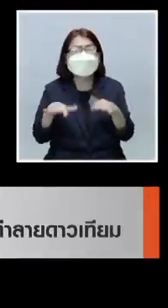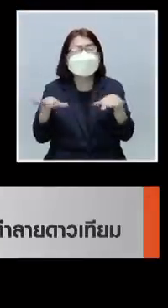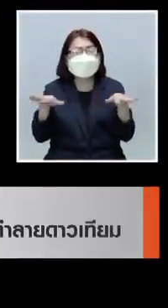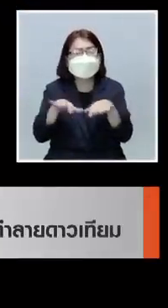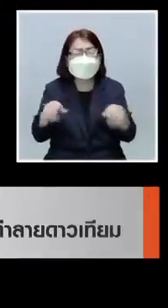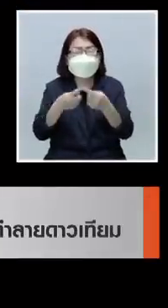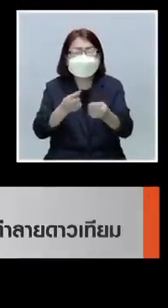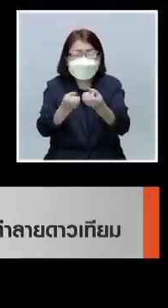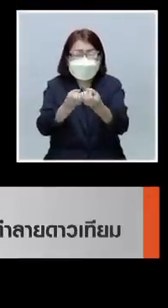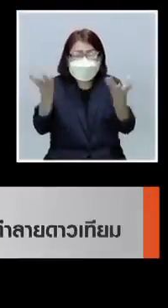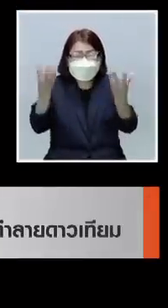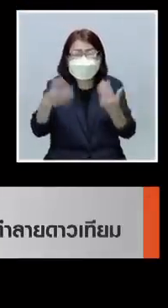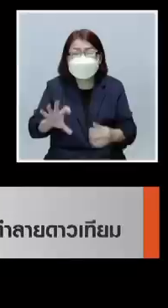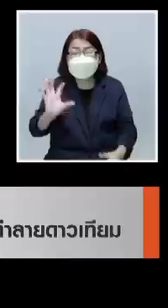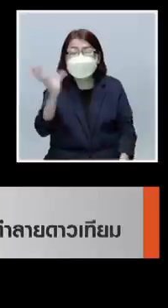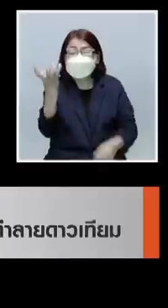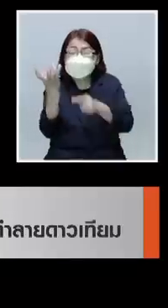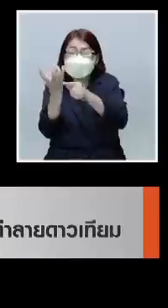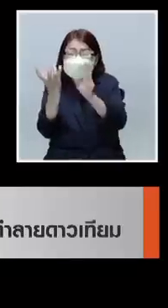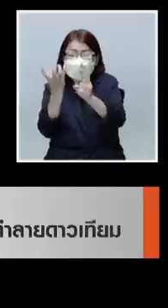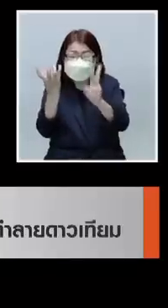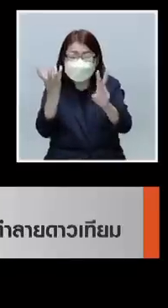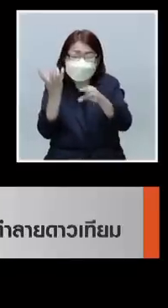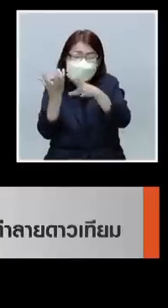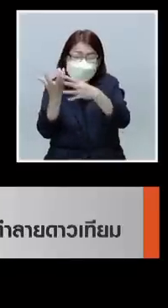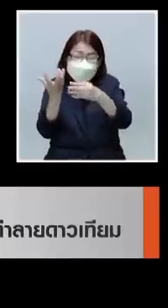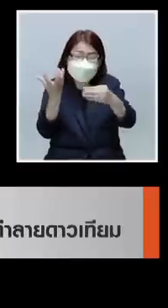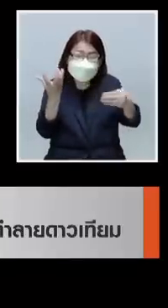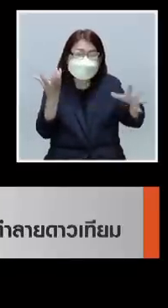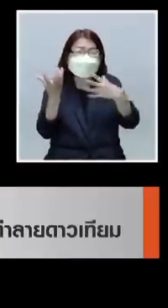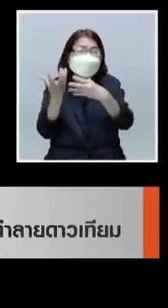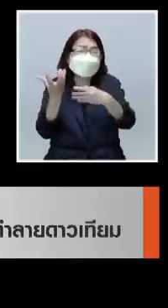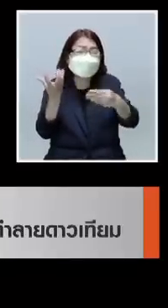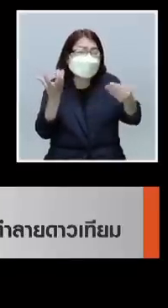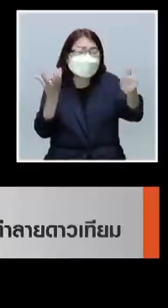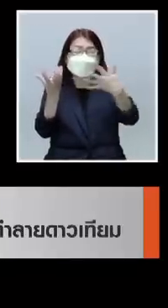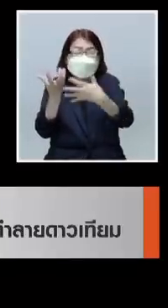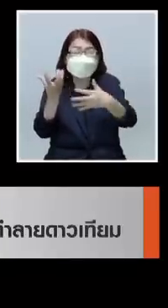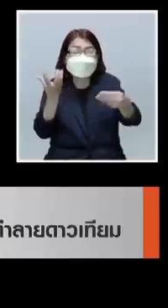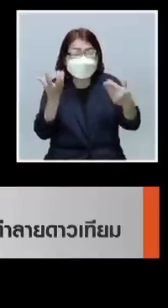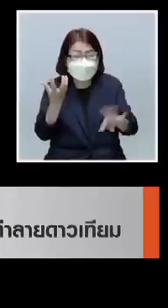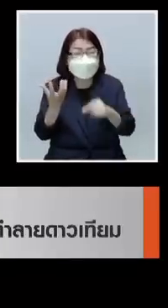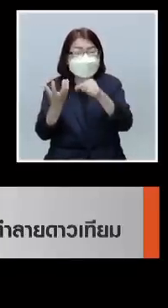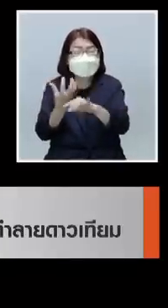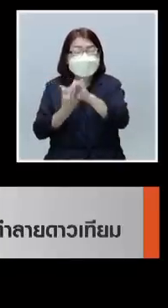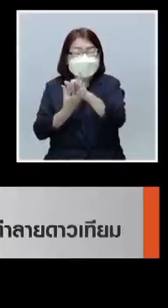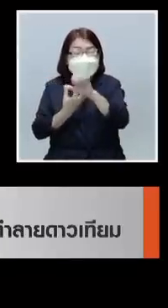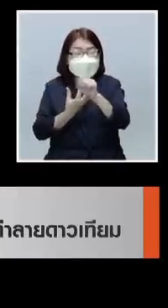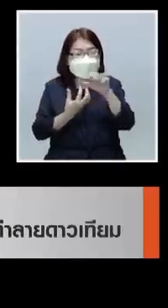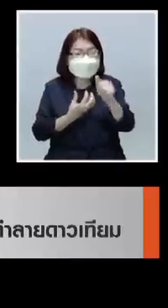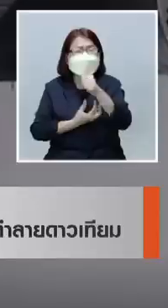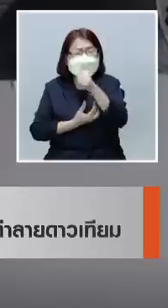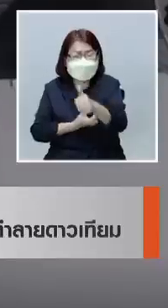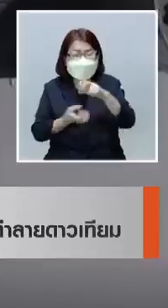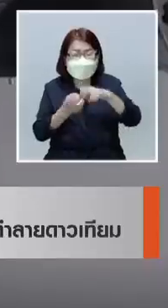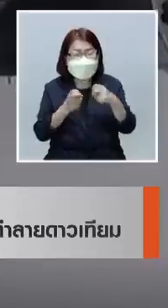ดาวเทียมเหล่านั้นลอยห่างออกไปจากวงโคจรของ ISS แล้วเพราะฉะนั้นถือว่าตอนนี้ ISS อยู่ในเขตกรีนโซนปลอดภัยแล้วนั่น